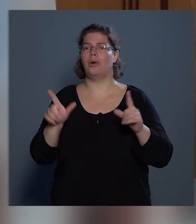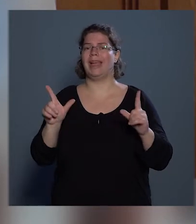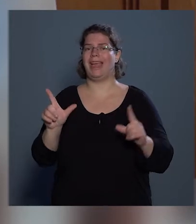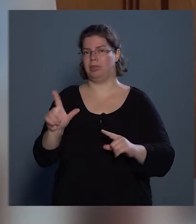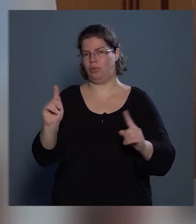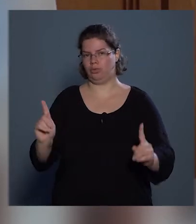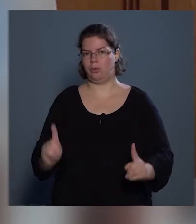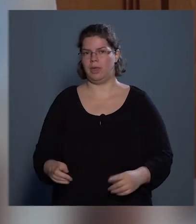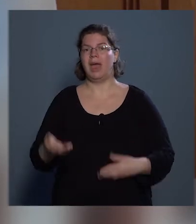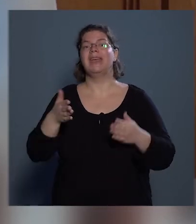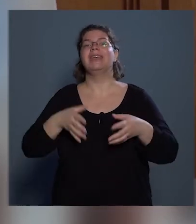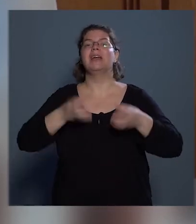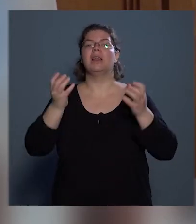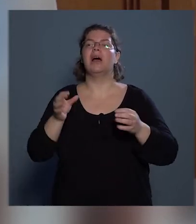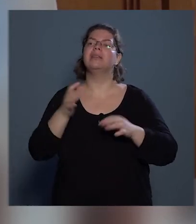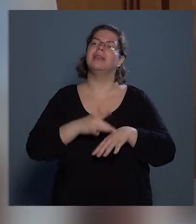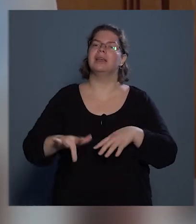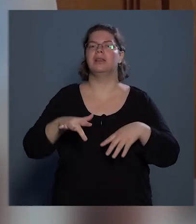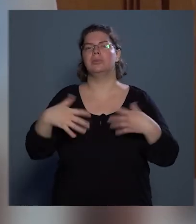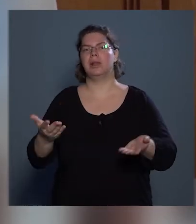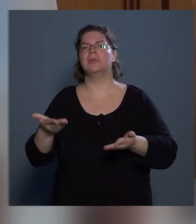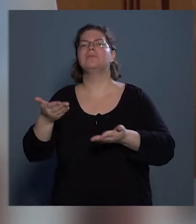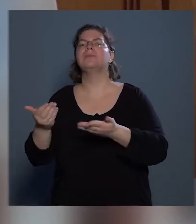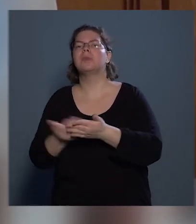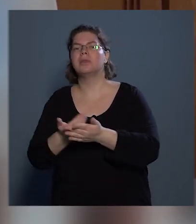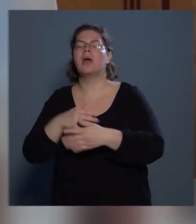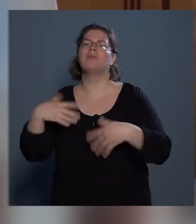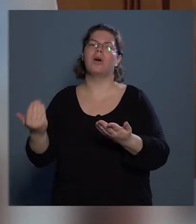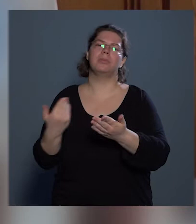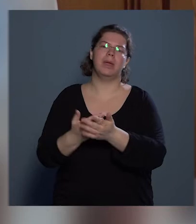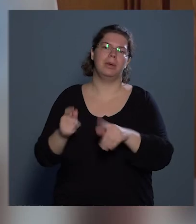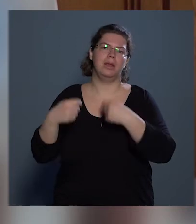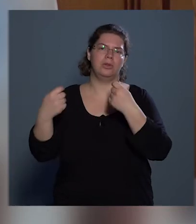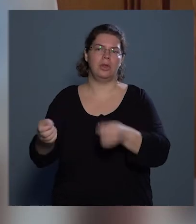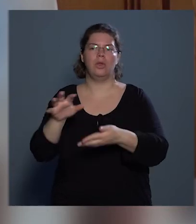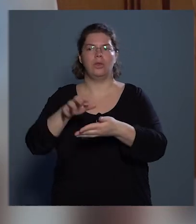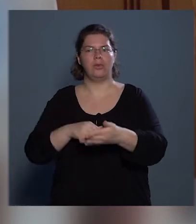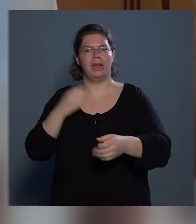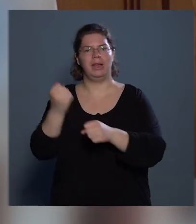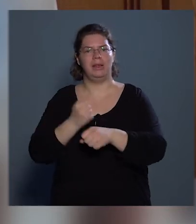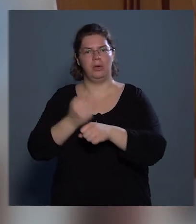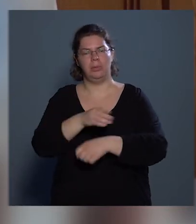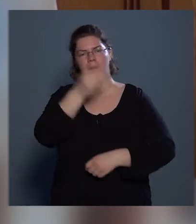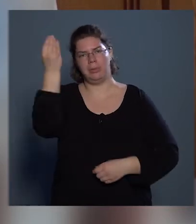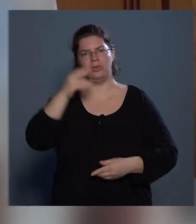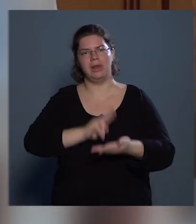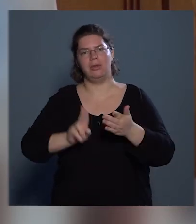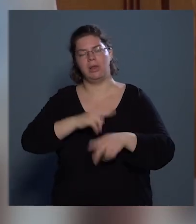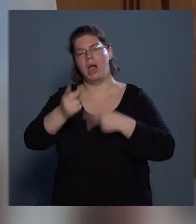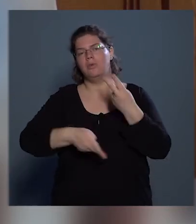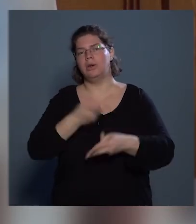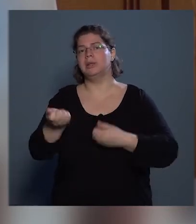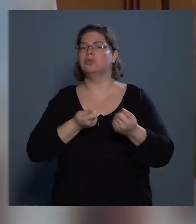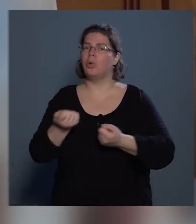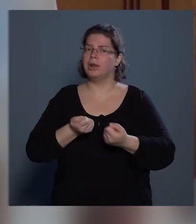az ingatlan térítésmentes használatba vagy bérbeadására vonatkozó megállapodás szövegének kidolgozására a polgármester hivatal folyamatos koordinálása